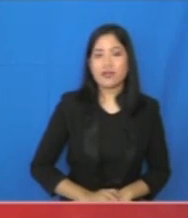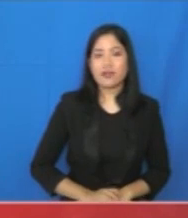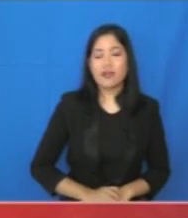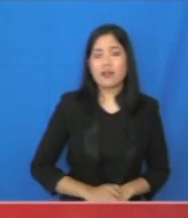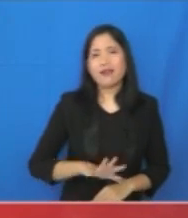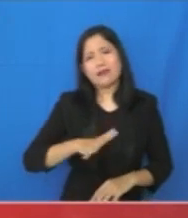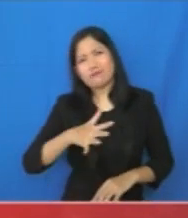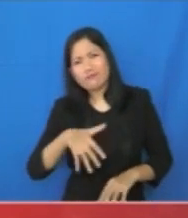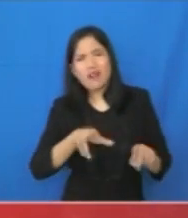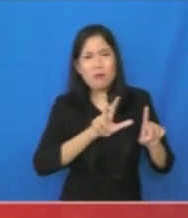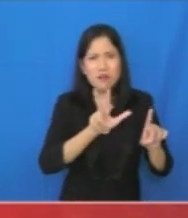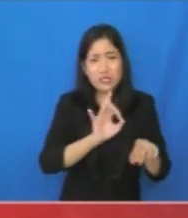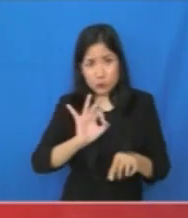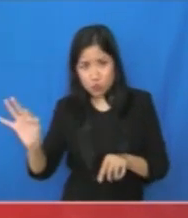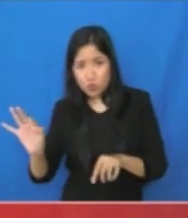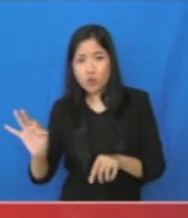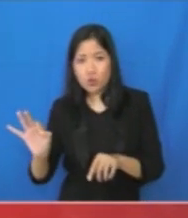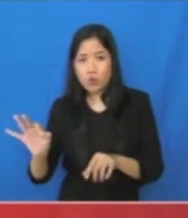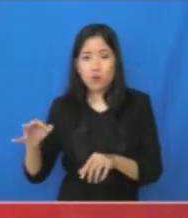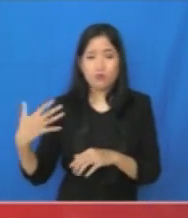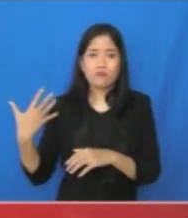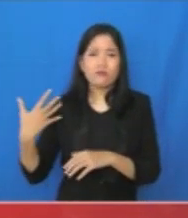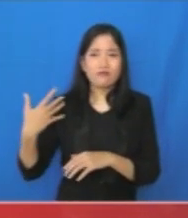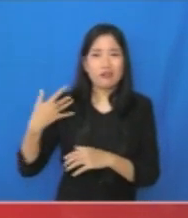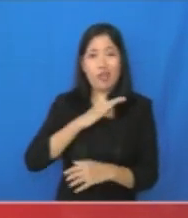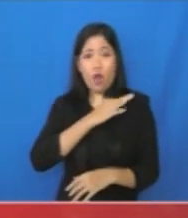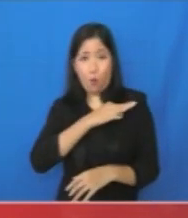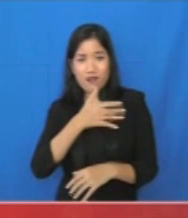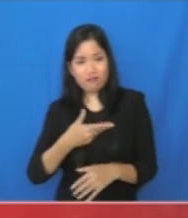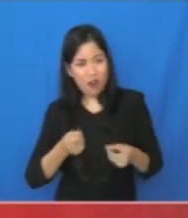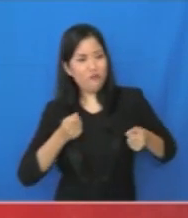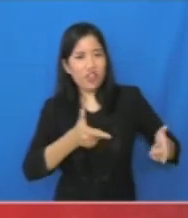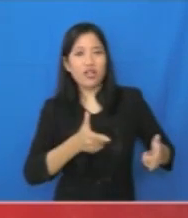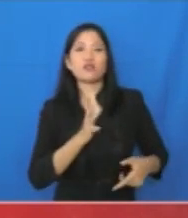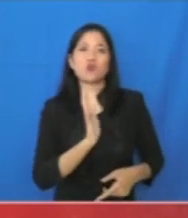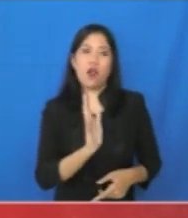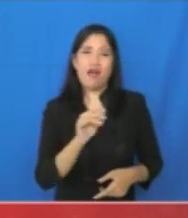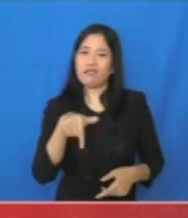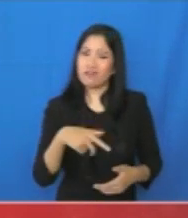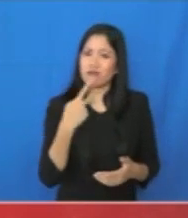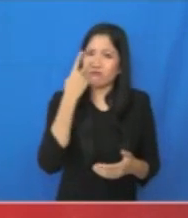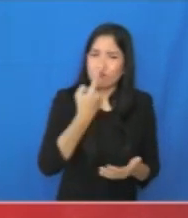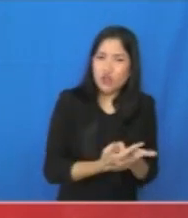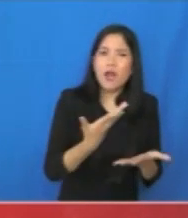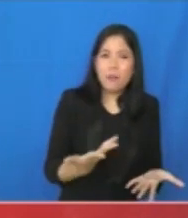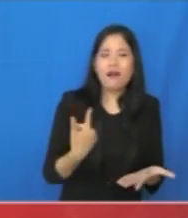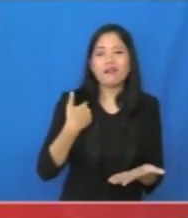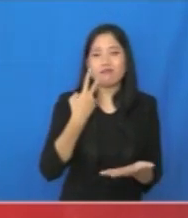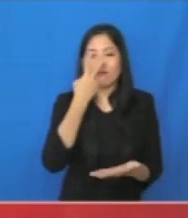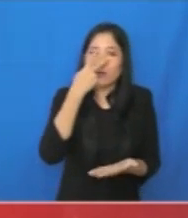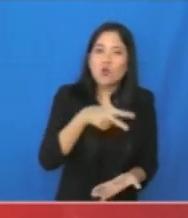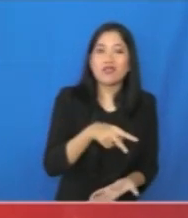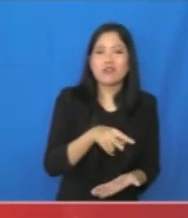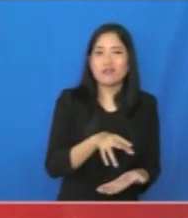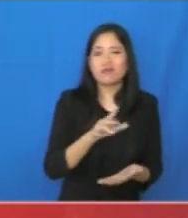relawan medis dan non medis telah mendaftar Ini bukti kepedulian yang luar biasa dari